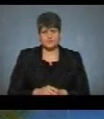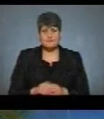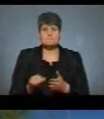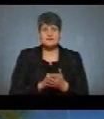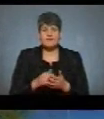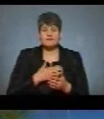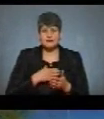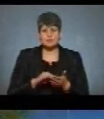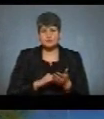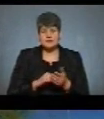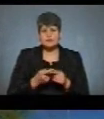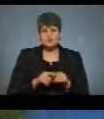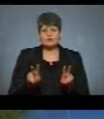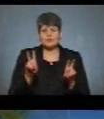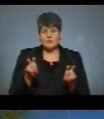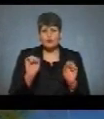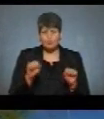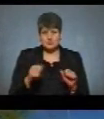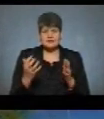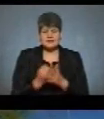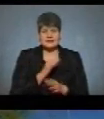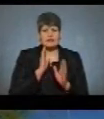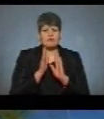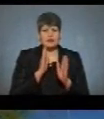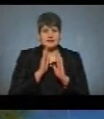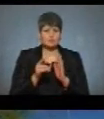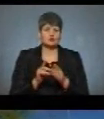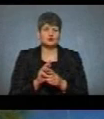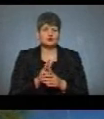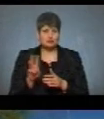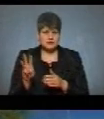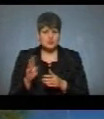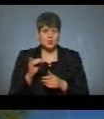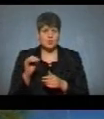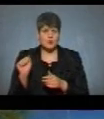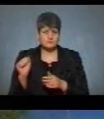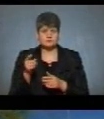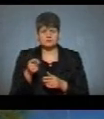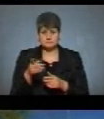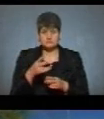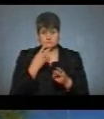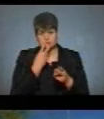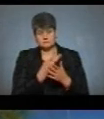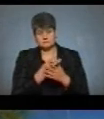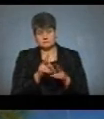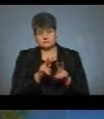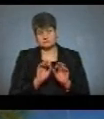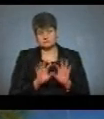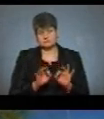Матеріали наших кореспондентів на цю тему ви можете знайти на нашій Facebook-сторінці UA Тернопіль. Долучайтесь, переглядайте і коментуйте.